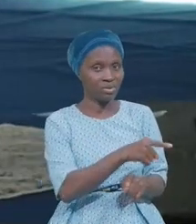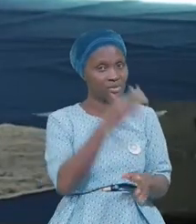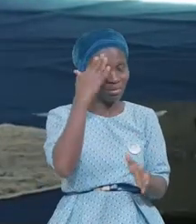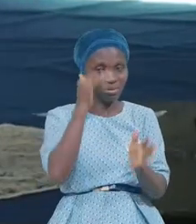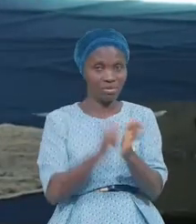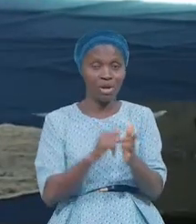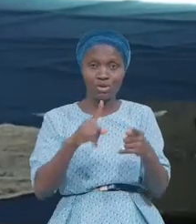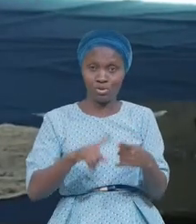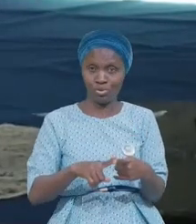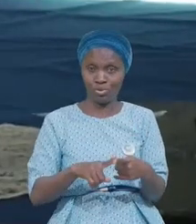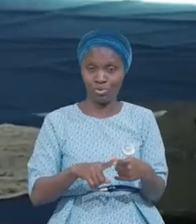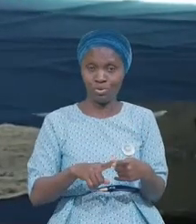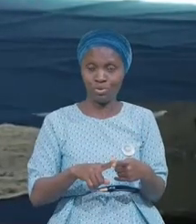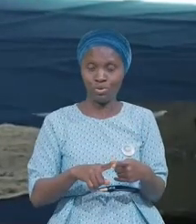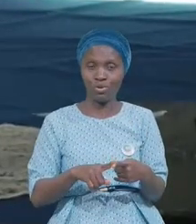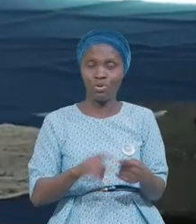pour combler la faiblesse,